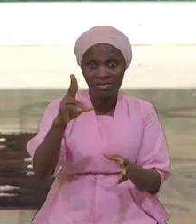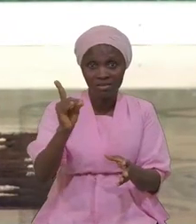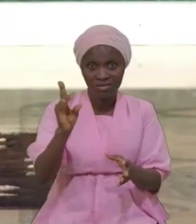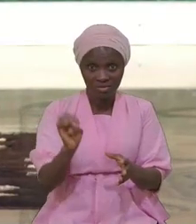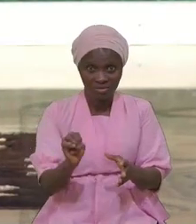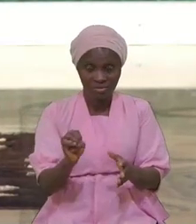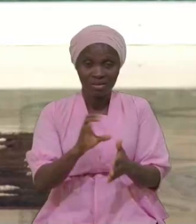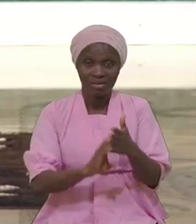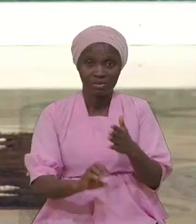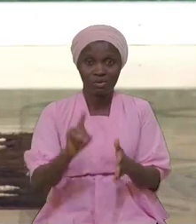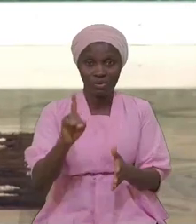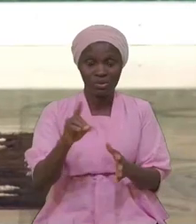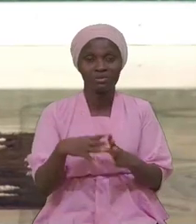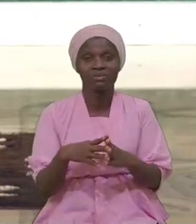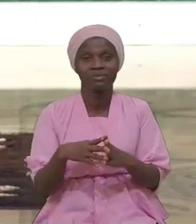Jude,